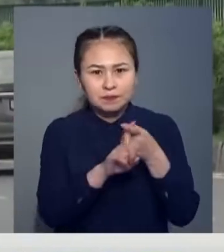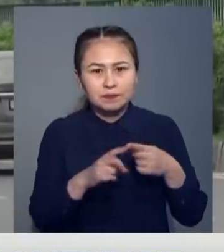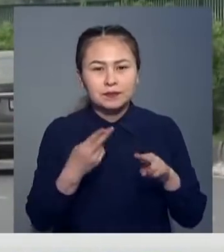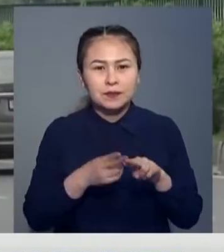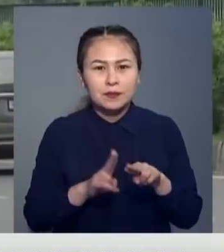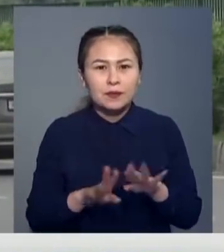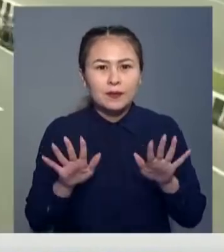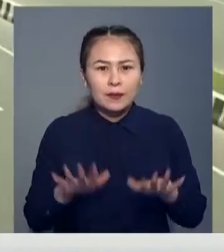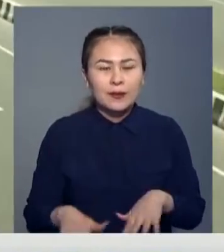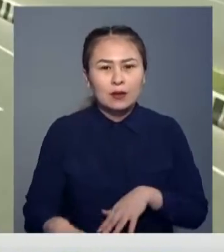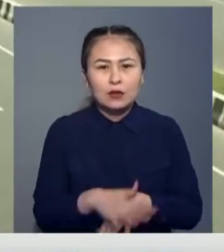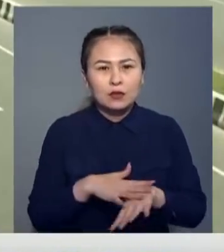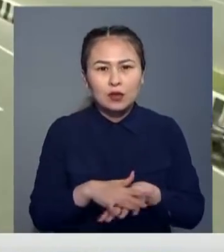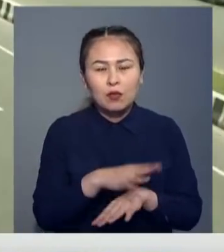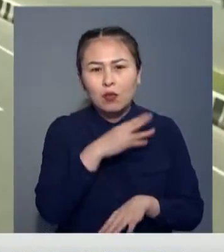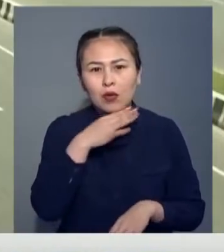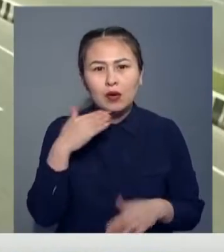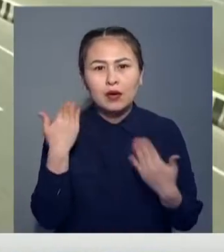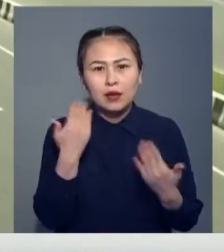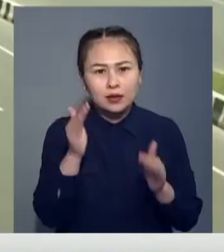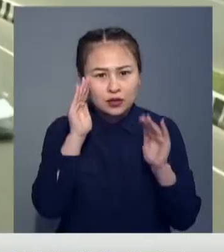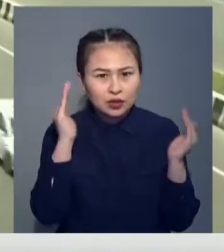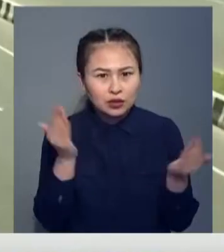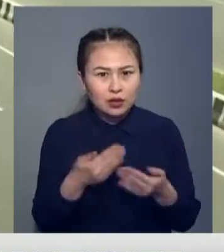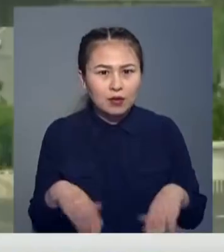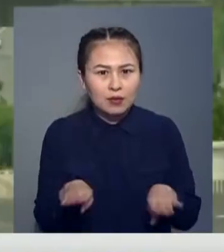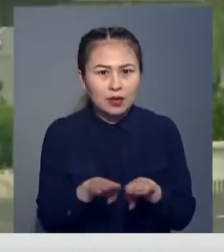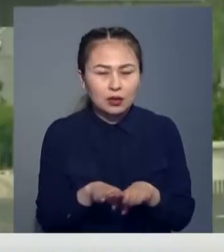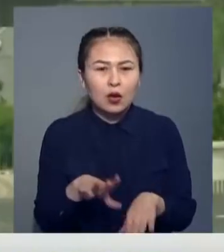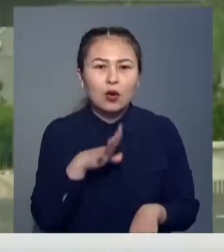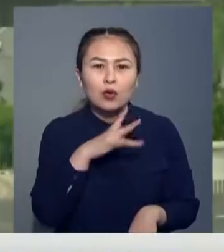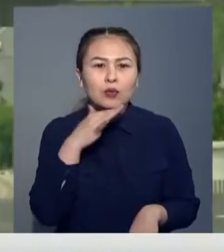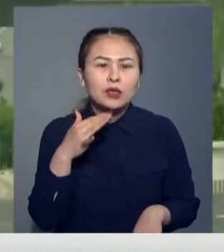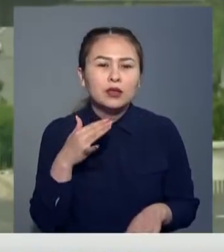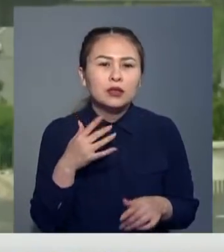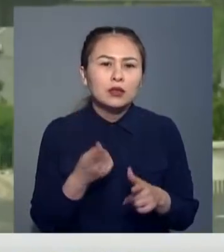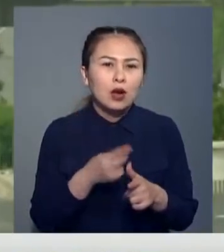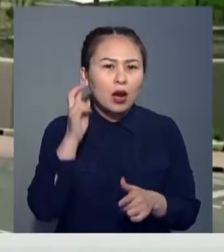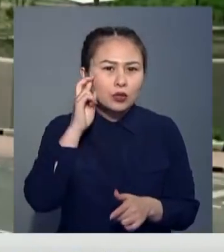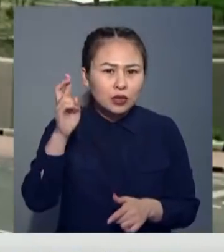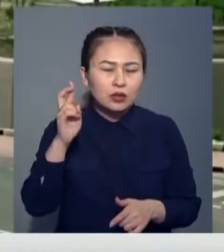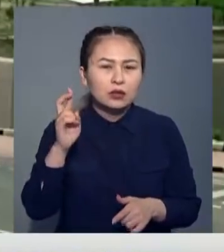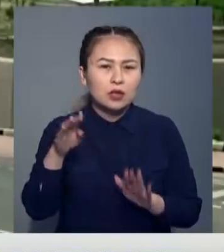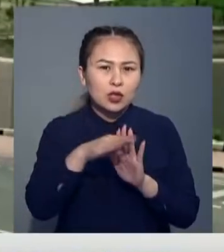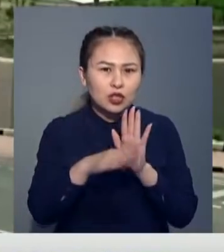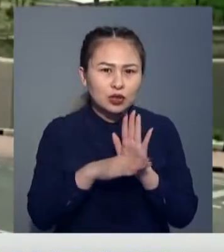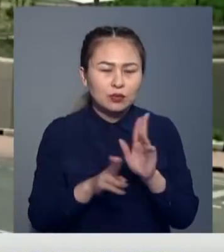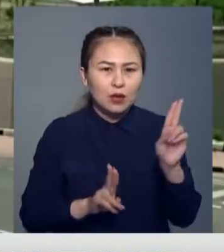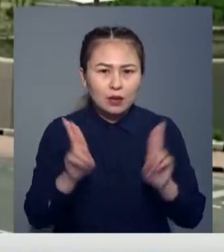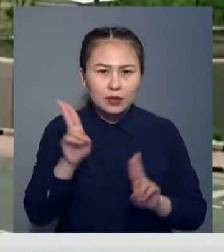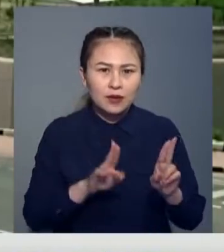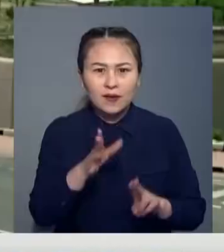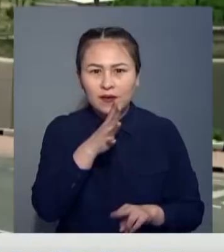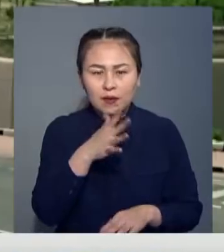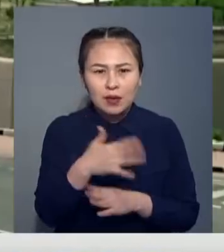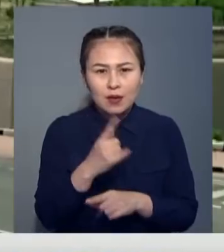жер бетін мекендейтін халықтың 1/4 бөлігі карантинде жатқанын хабарлайды. Көптеген елдерде төтенше жағдай режимімен